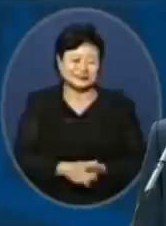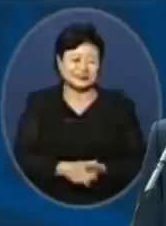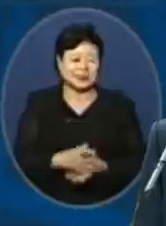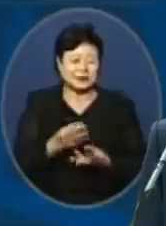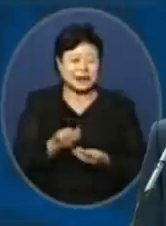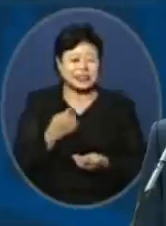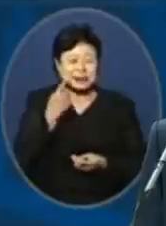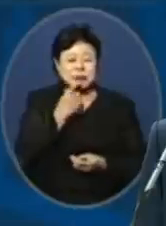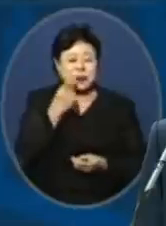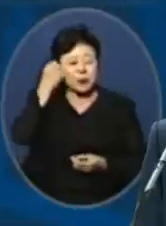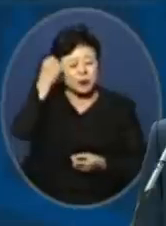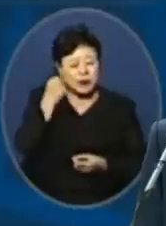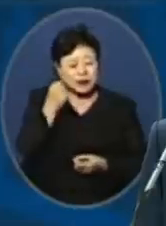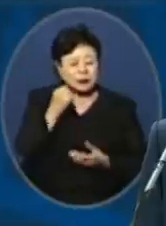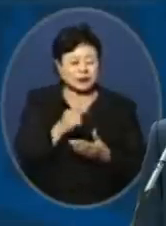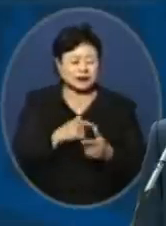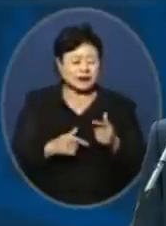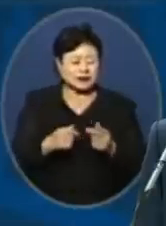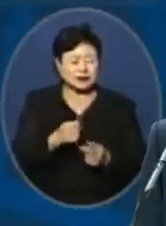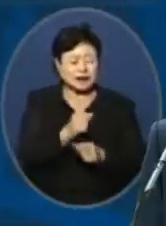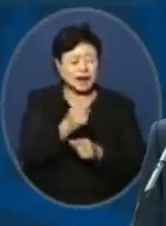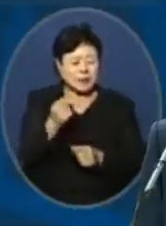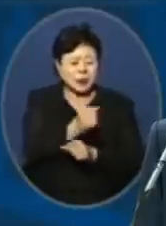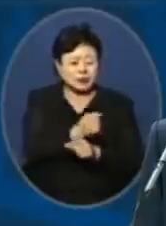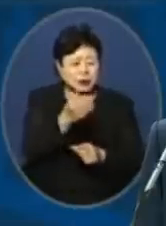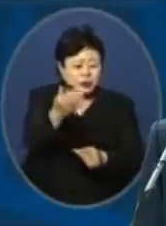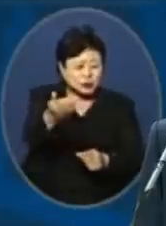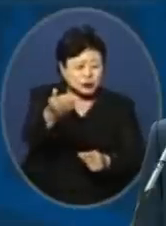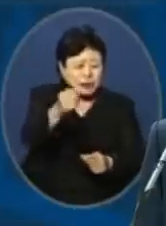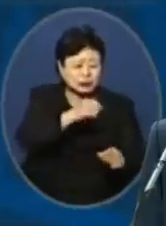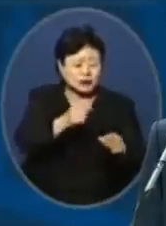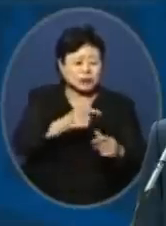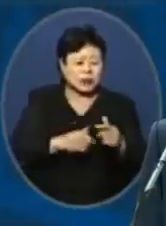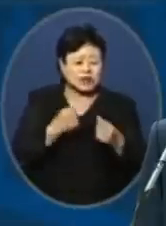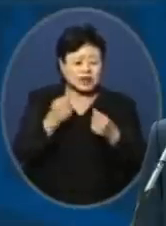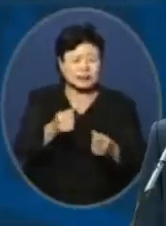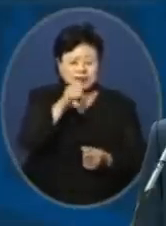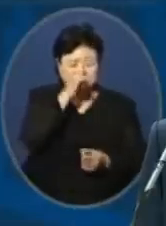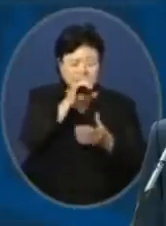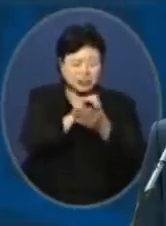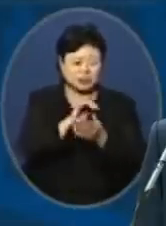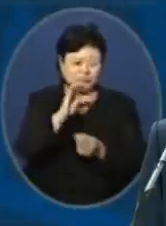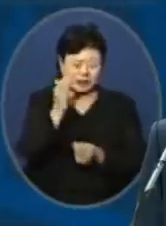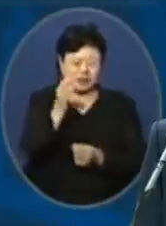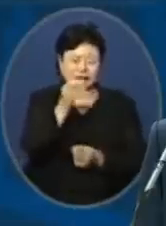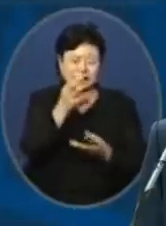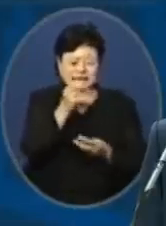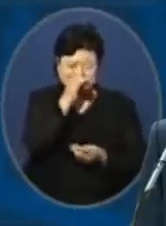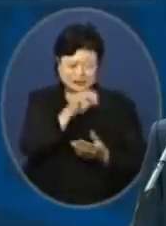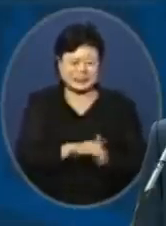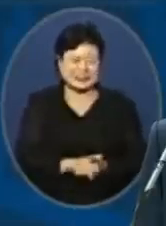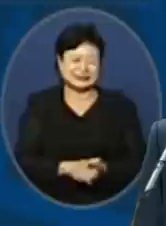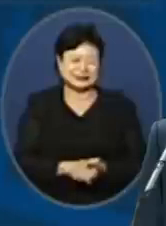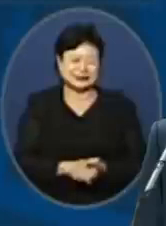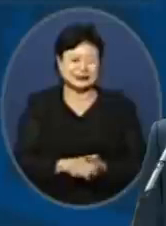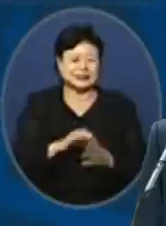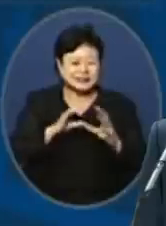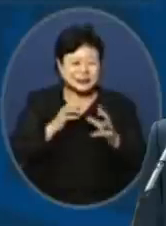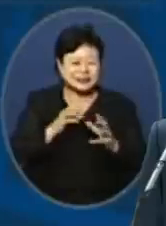수백 번 입으로 외우는 기도보다 한 번 크게 용서하는 행동이 더 힘 있는 기도일 때가 많습니다.